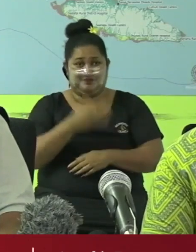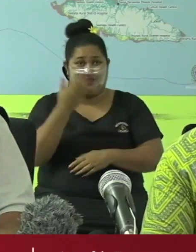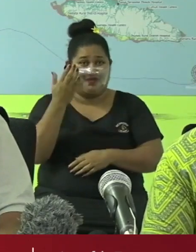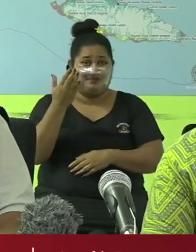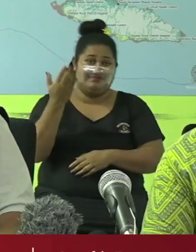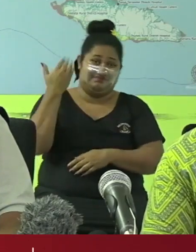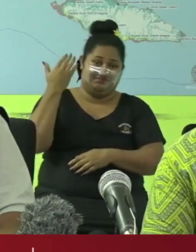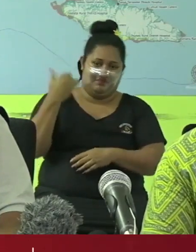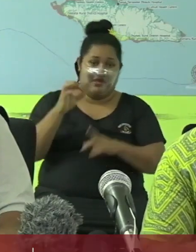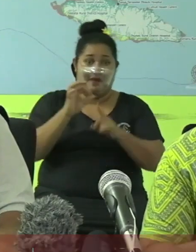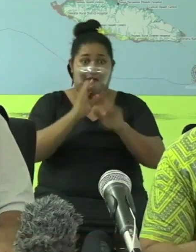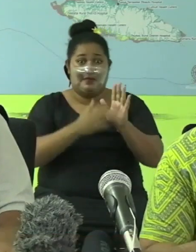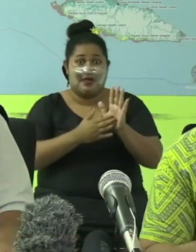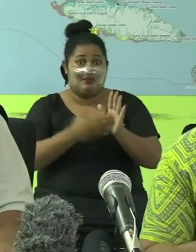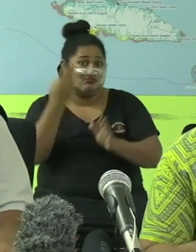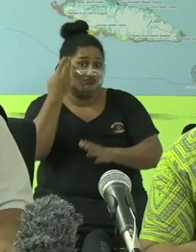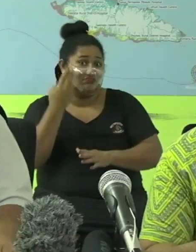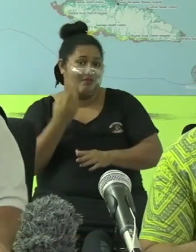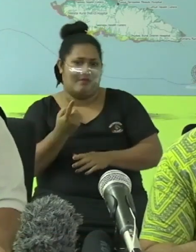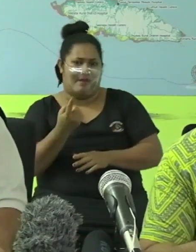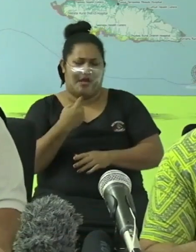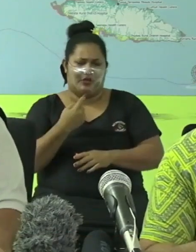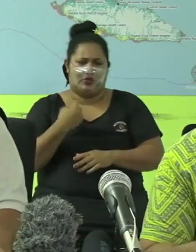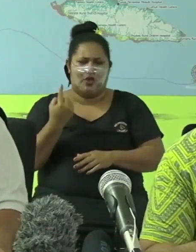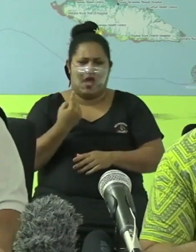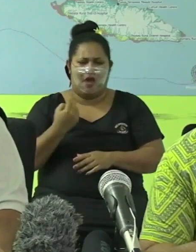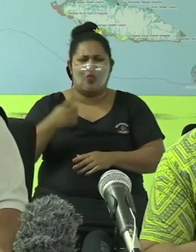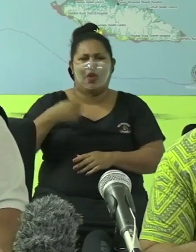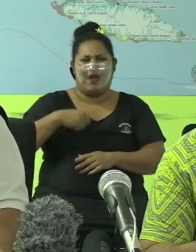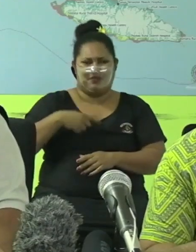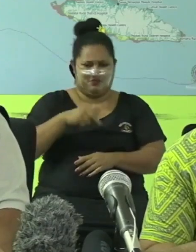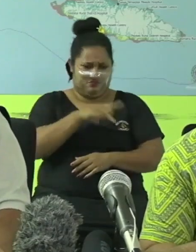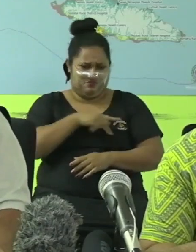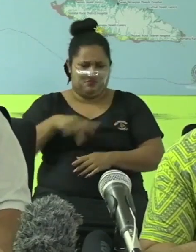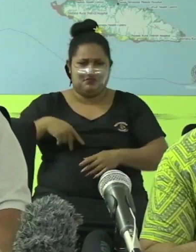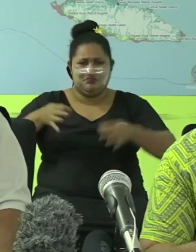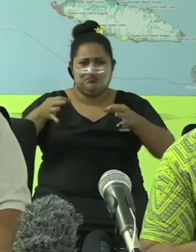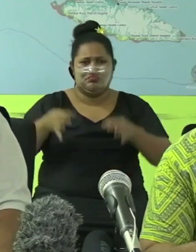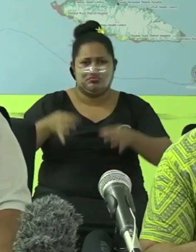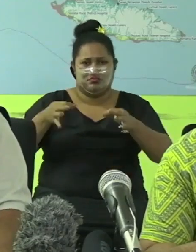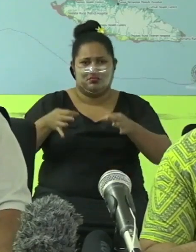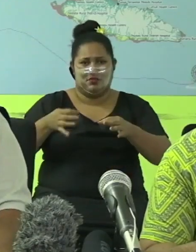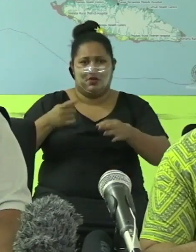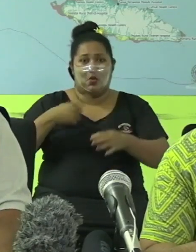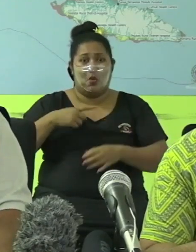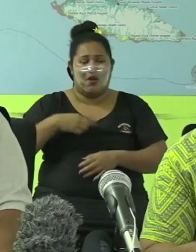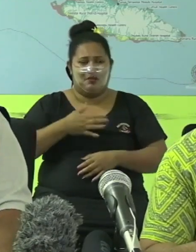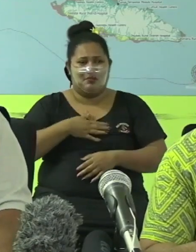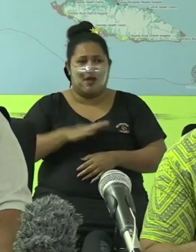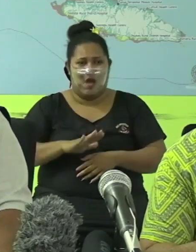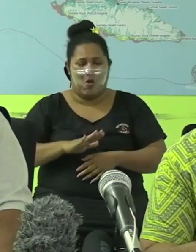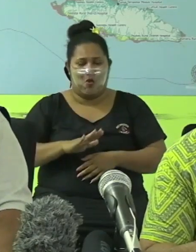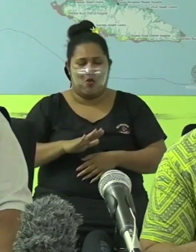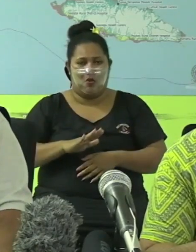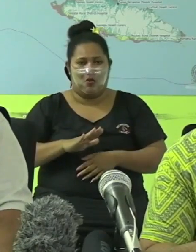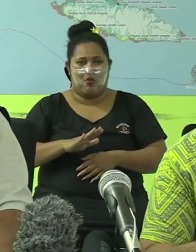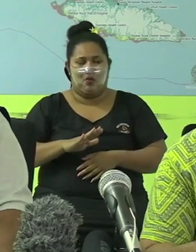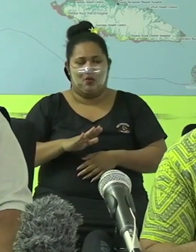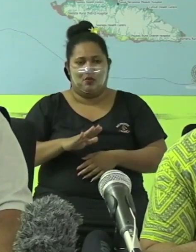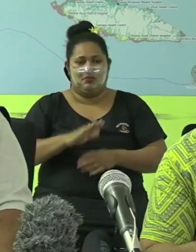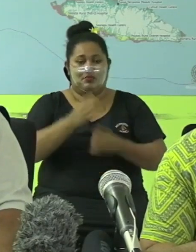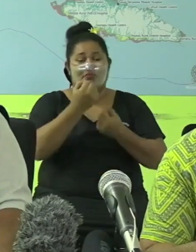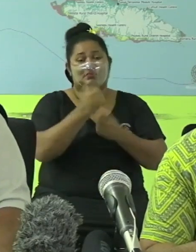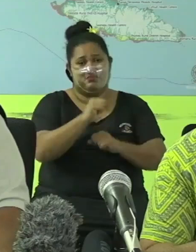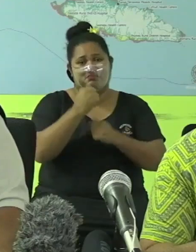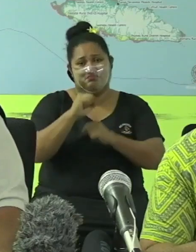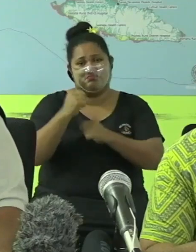I mafua anga uma ia ua finangaloa I le kabineta I lana naolaonga nei I le huli nei ia I se